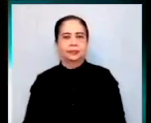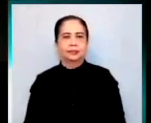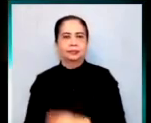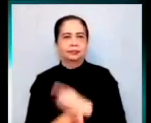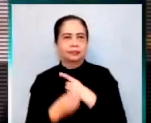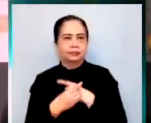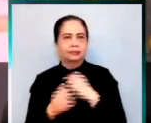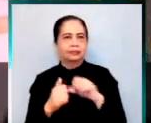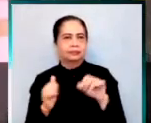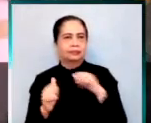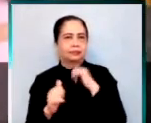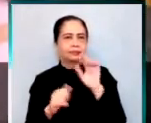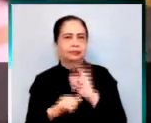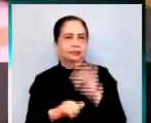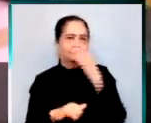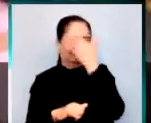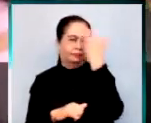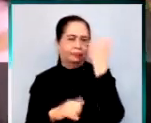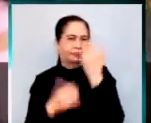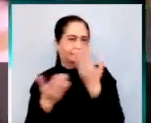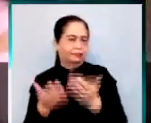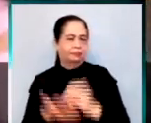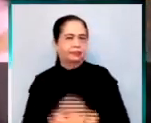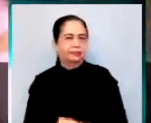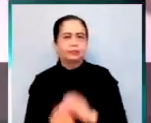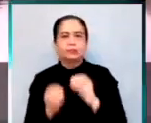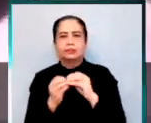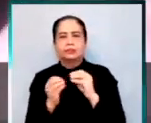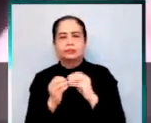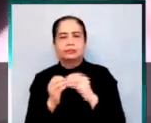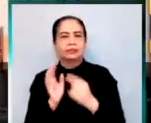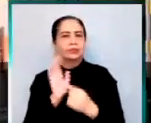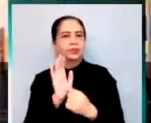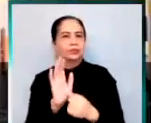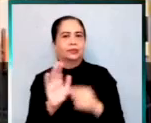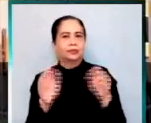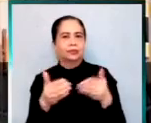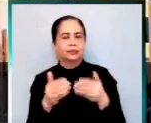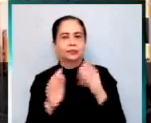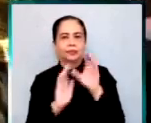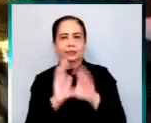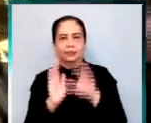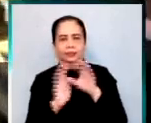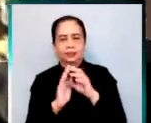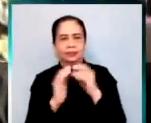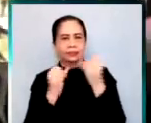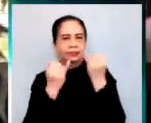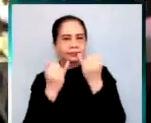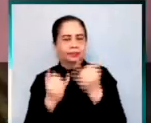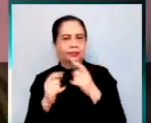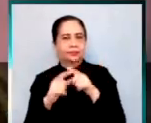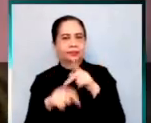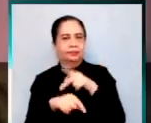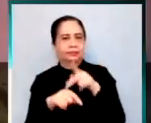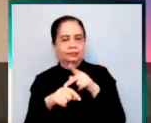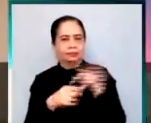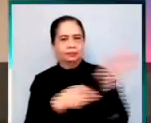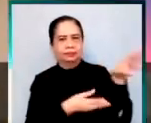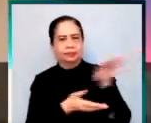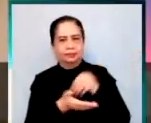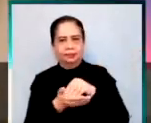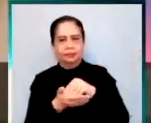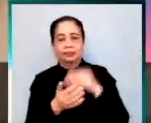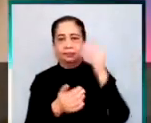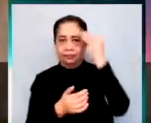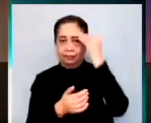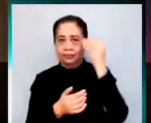pa rin kita nakakalimutan. Lalo pang naipakilala ang main cast at iconic scenes ng Philippine adaptation ng Korean